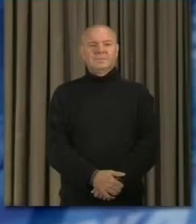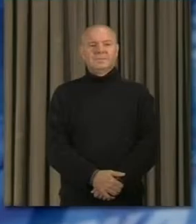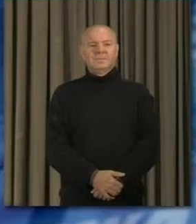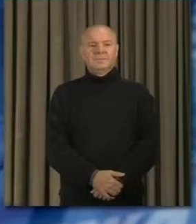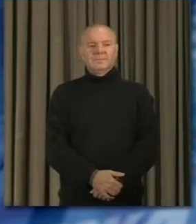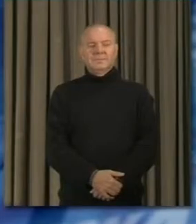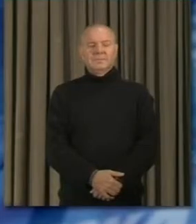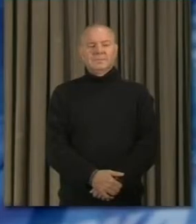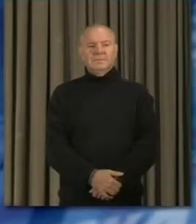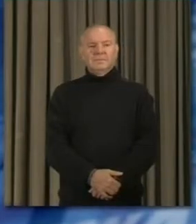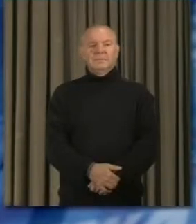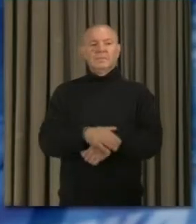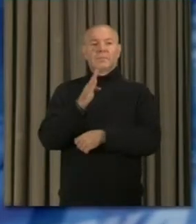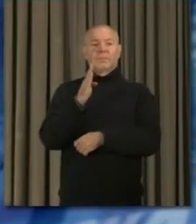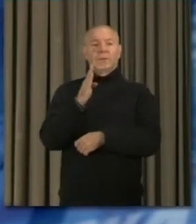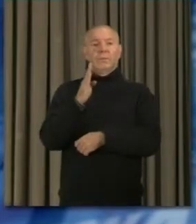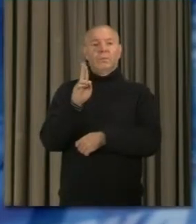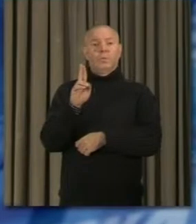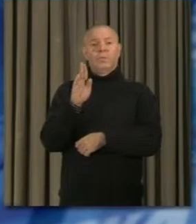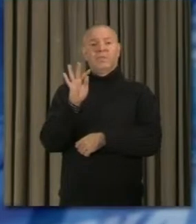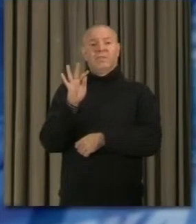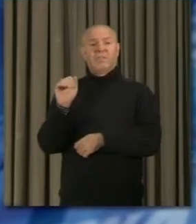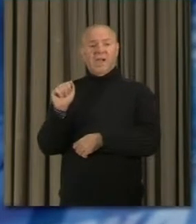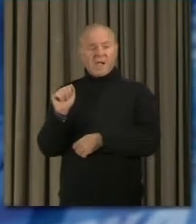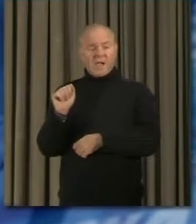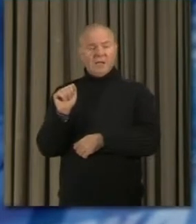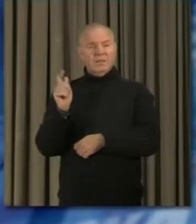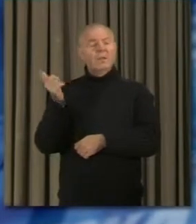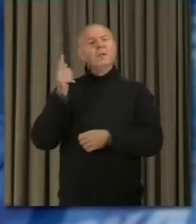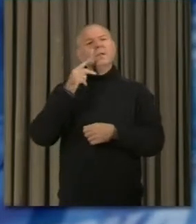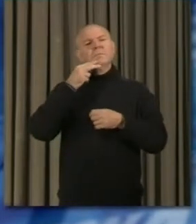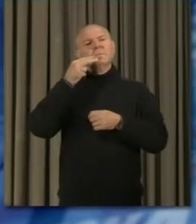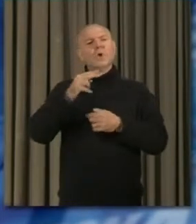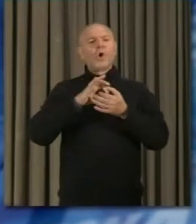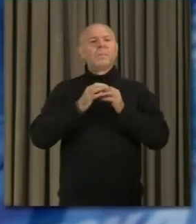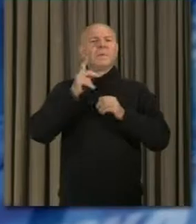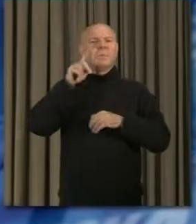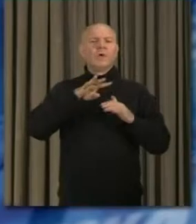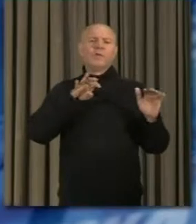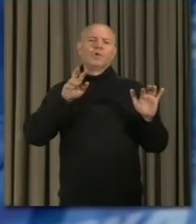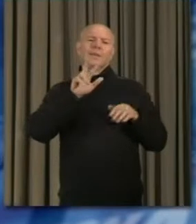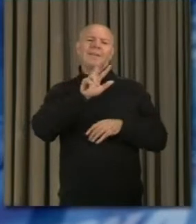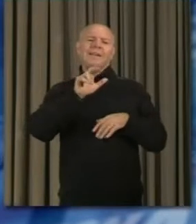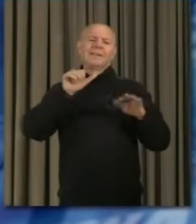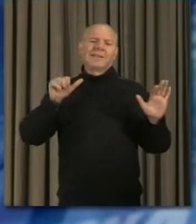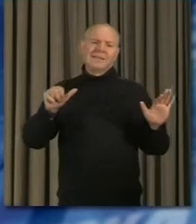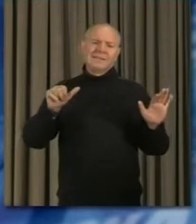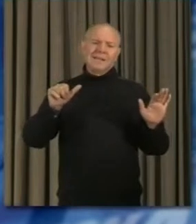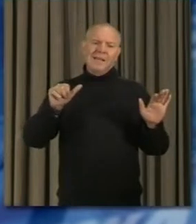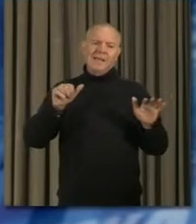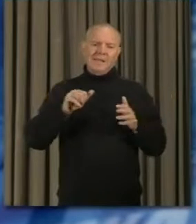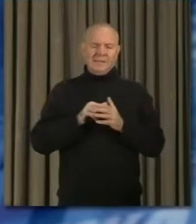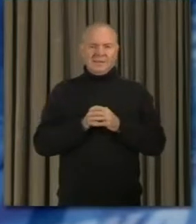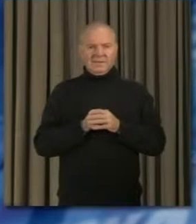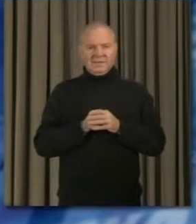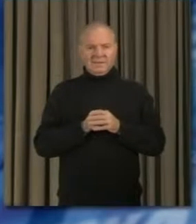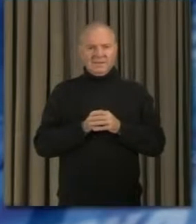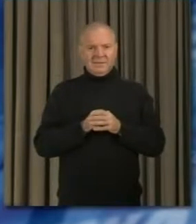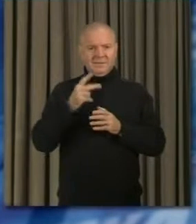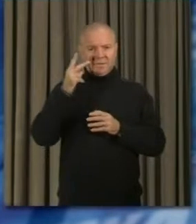Federico Buffa a Verbania con le Olimpiadi del 1936 è subito una coincidenza che però